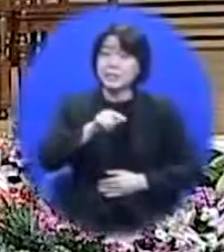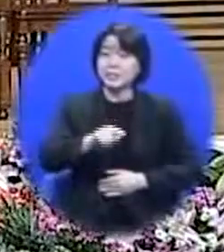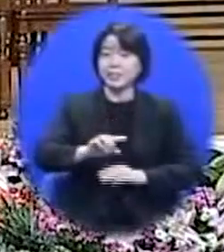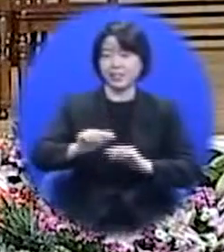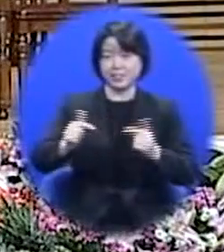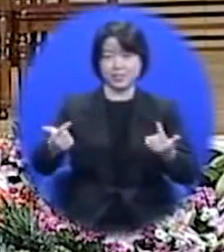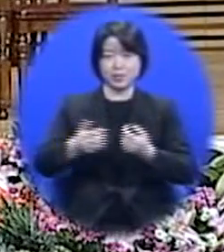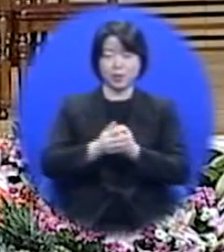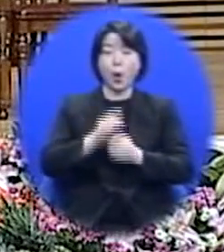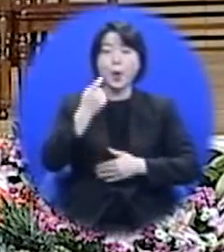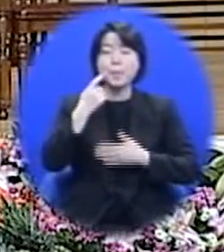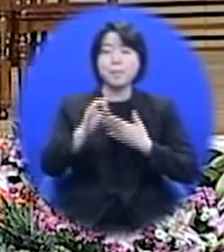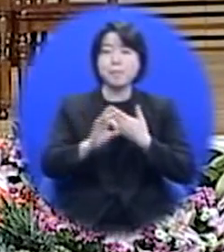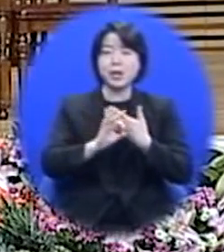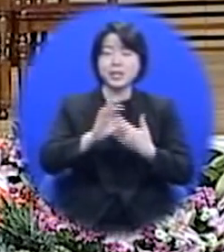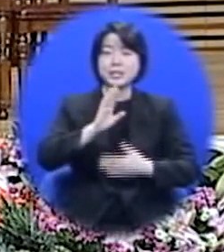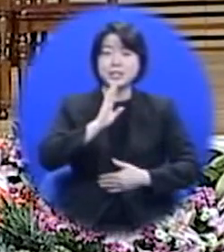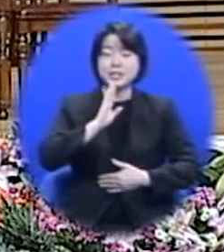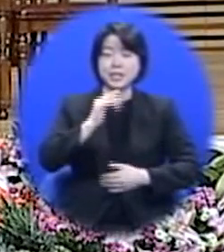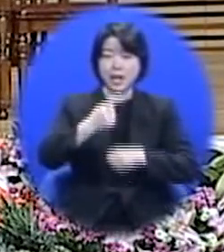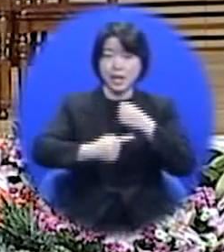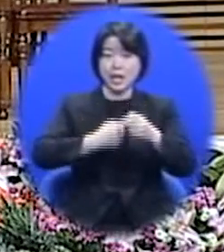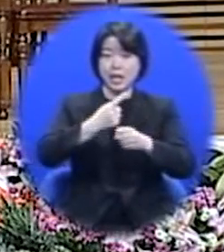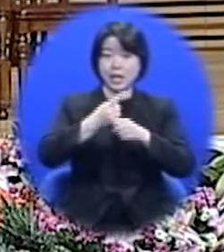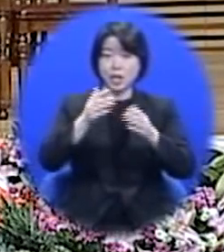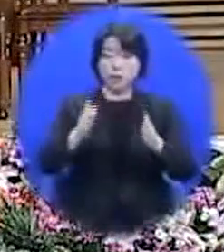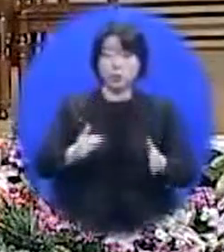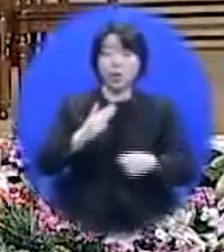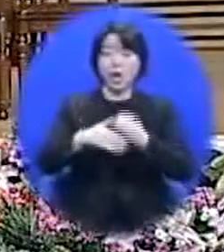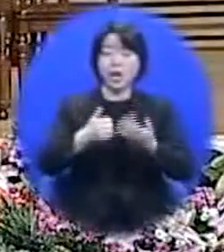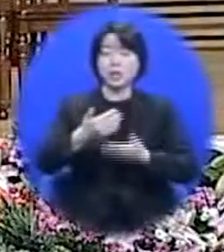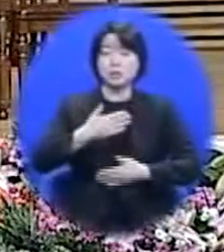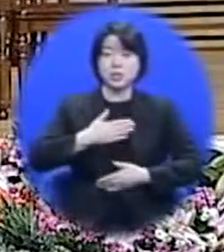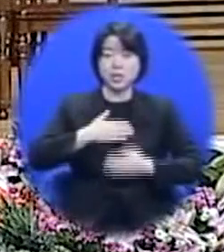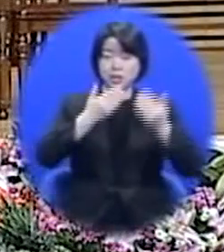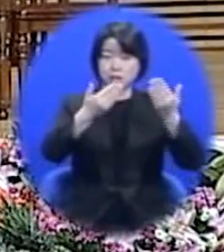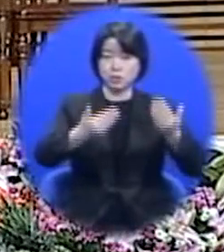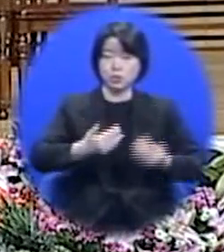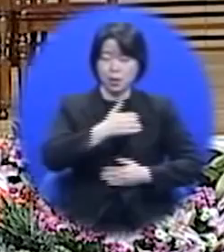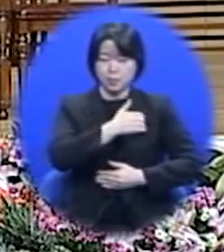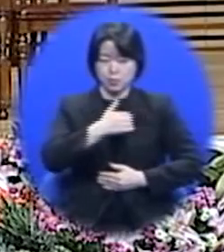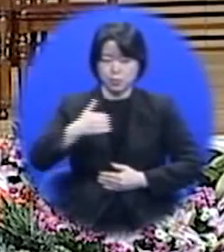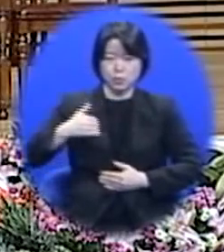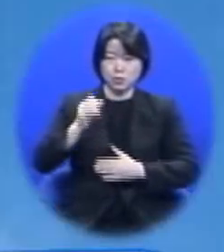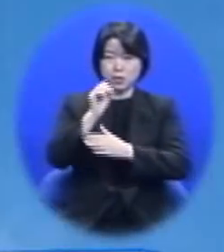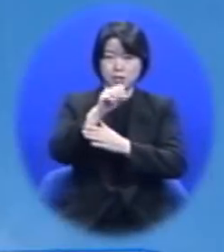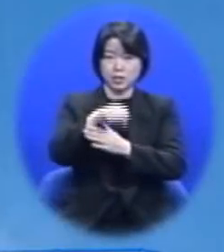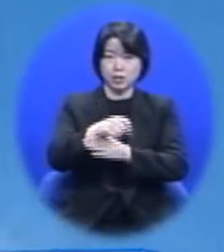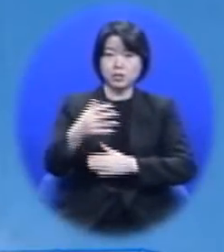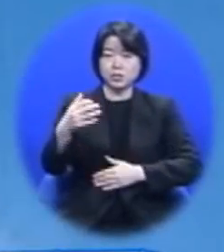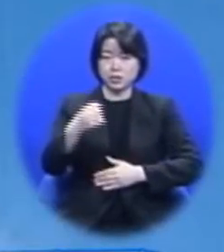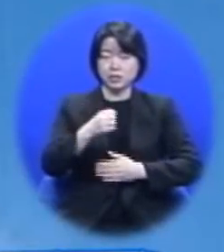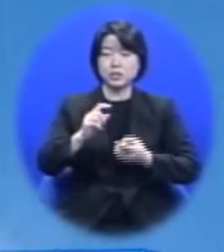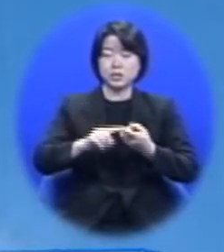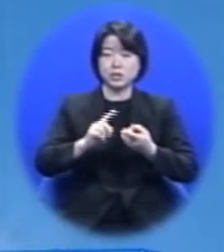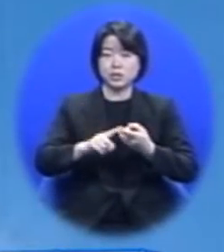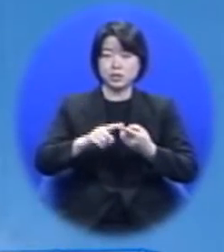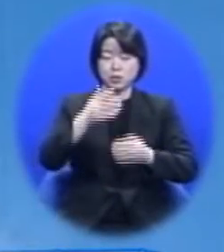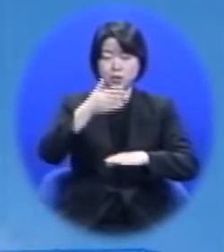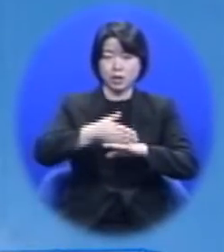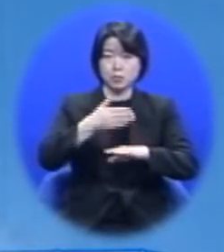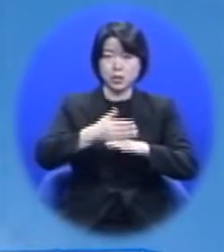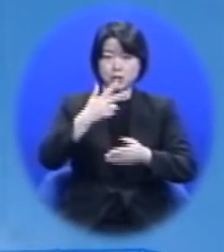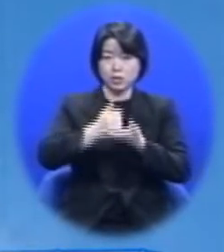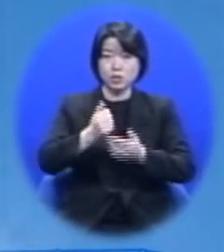않습니다. 만약에 진짜 한해 동안 하나님이 내게 주신 그런 풍성한 결실을 감사하는